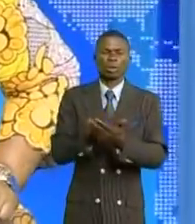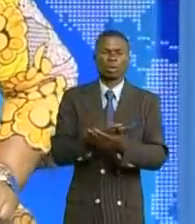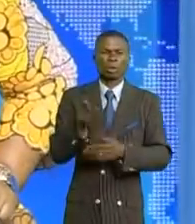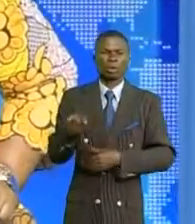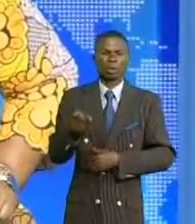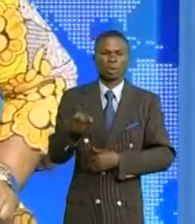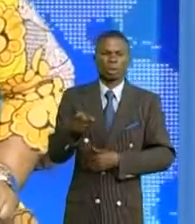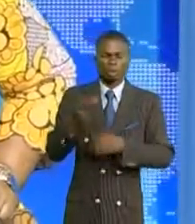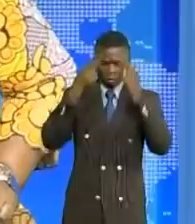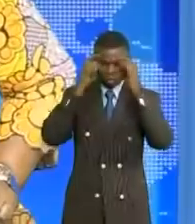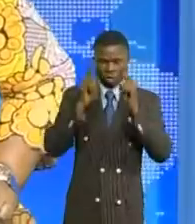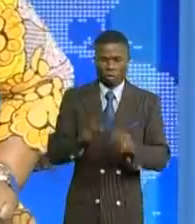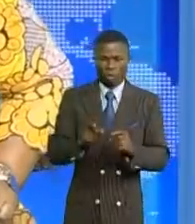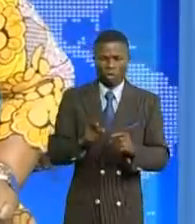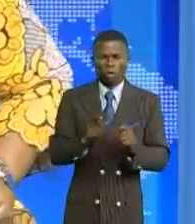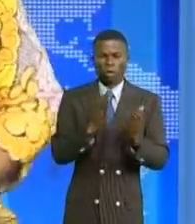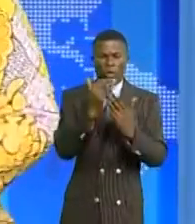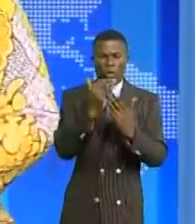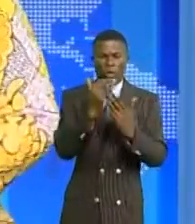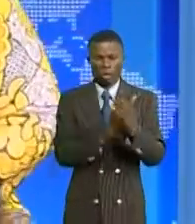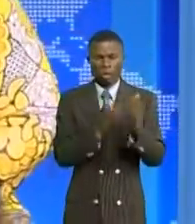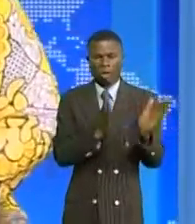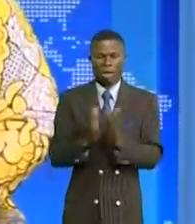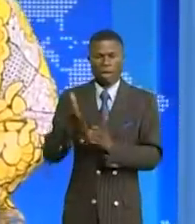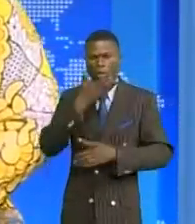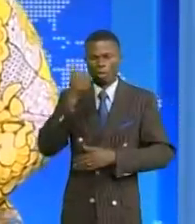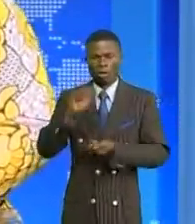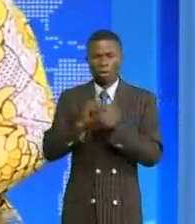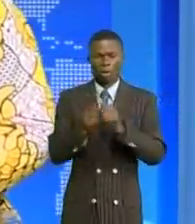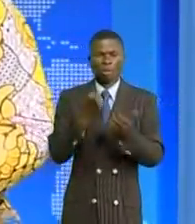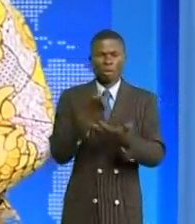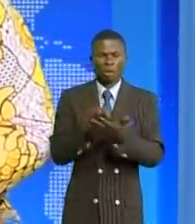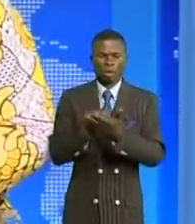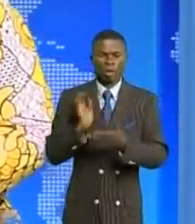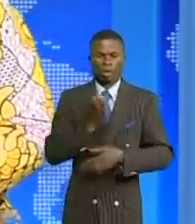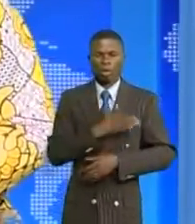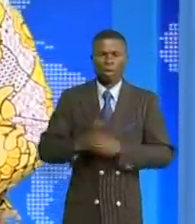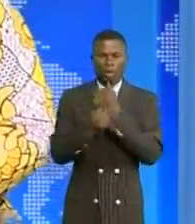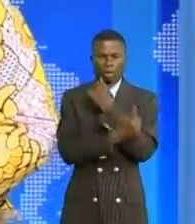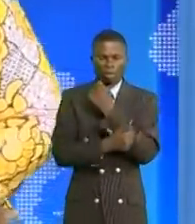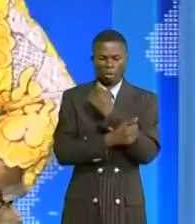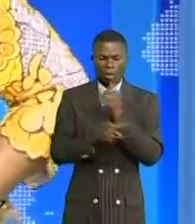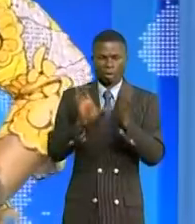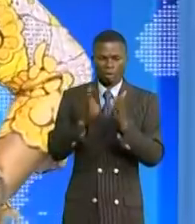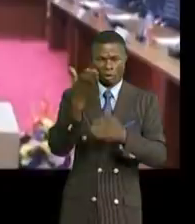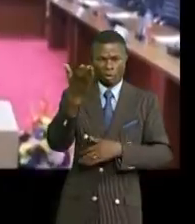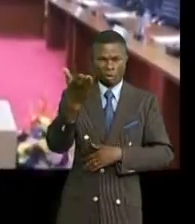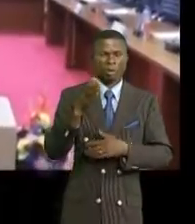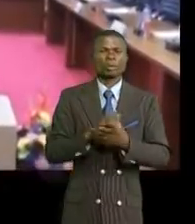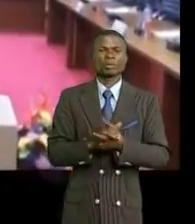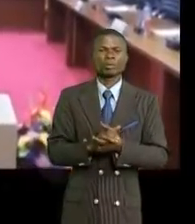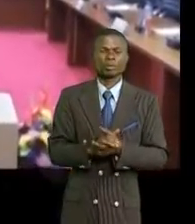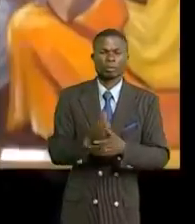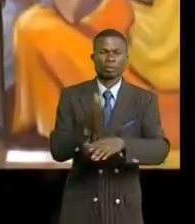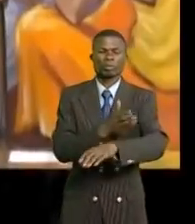ou des décisions ont été prises pour l'amélioration de la situation économique de la rdc marcel molina hépatites un doigt l'évolution